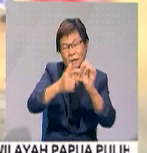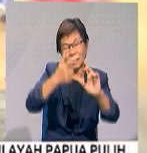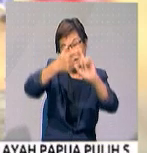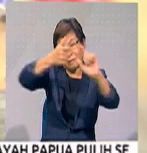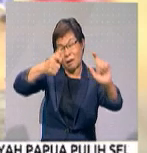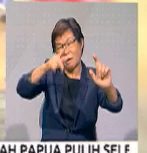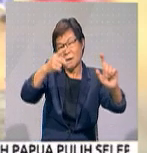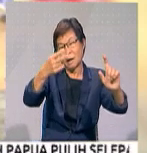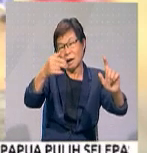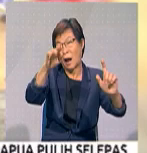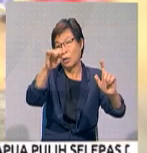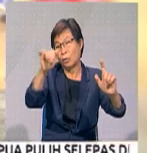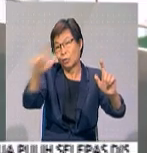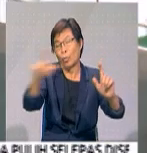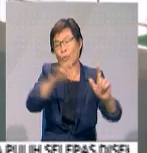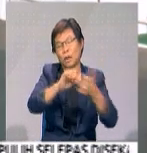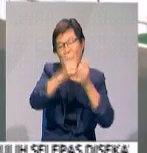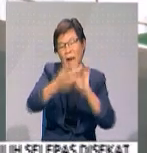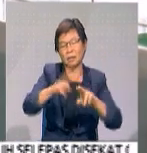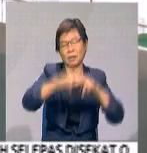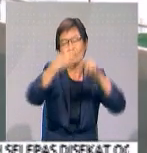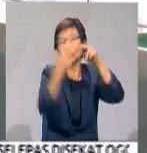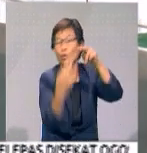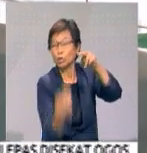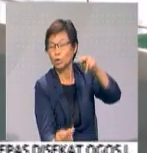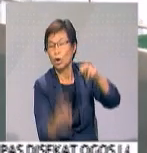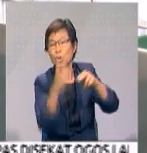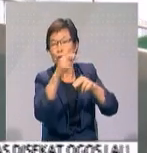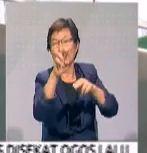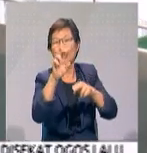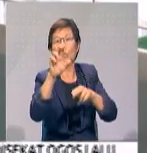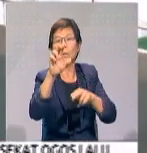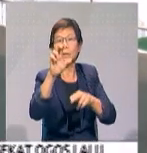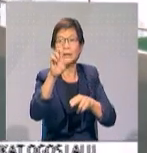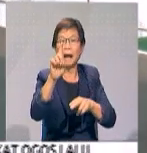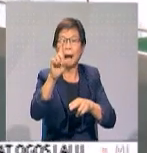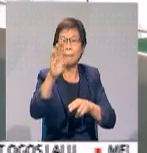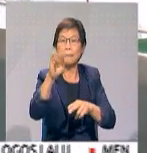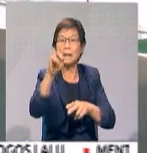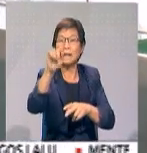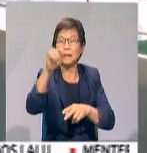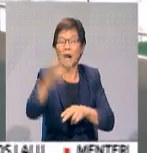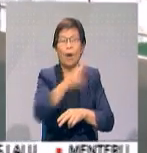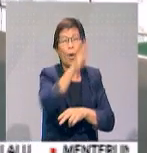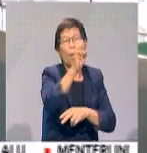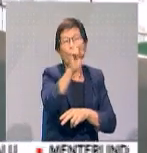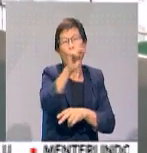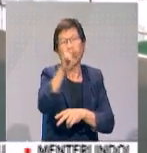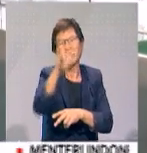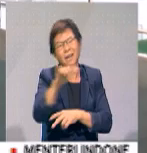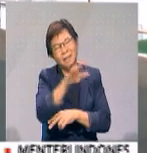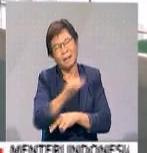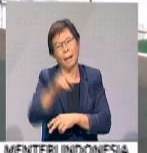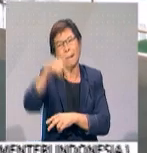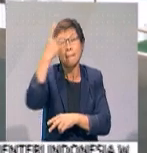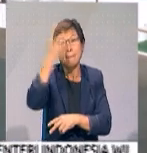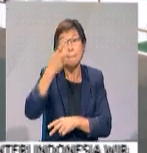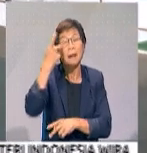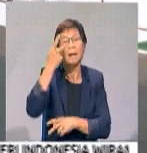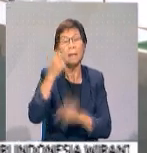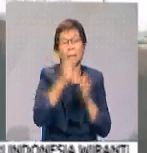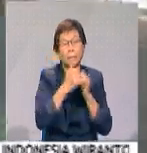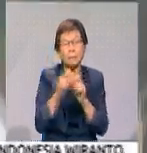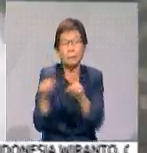Muhammad serta atlet-atlet terjun iaitu Nur Dabitah Sabri, Wendy Eng Yanyi dan Panda Lela Rinong